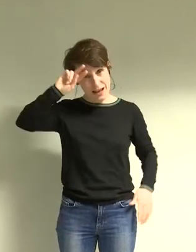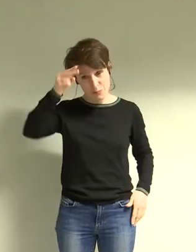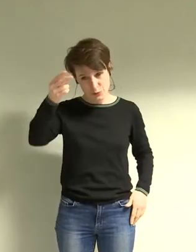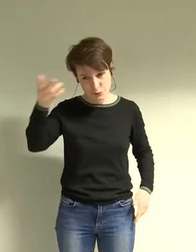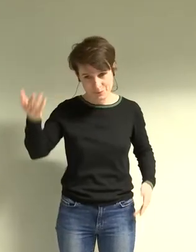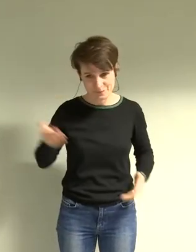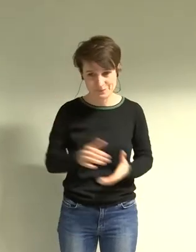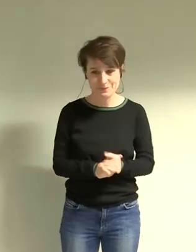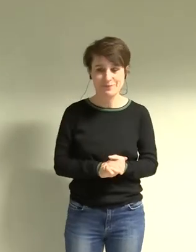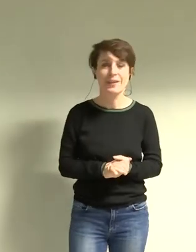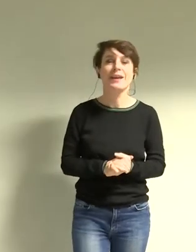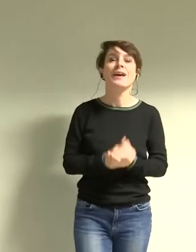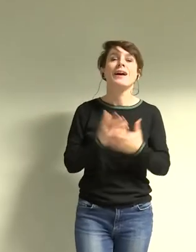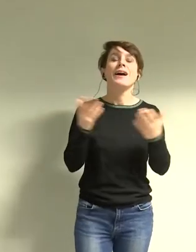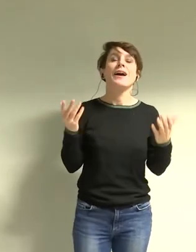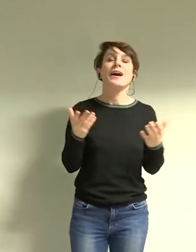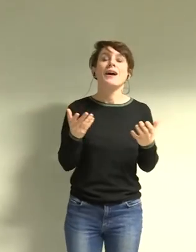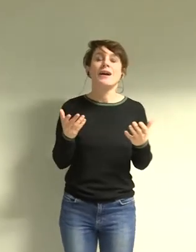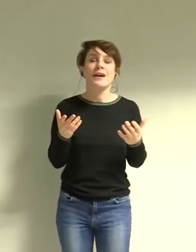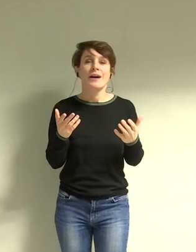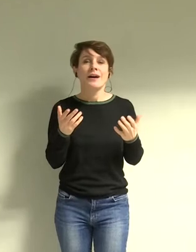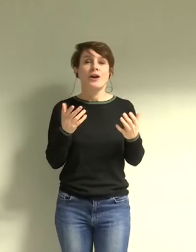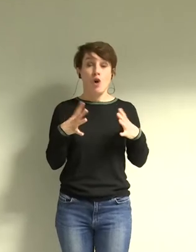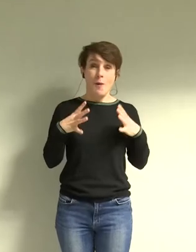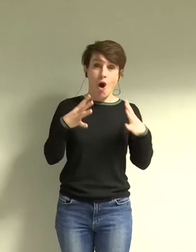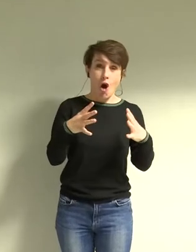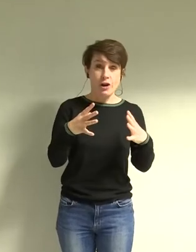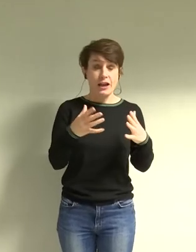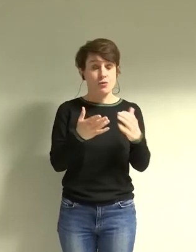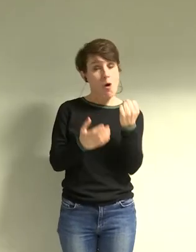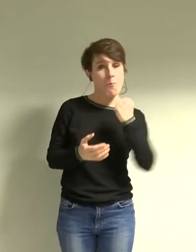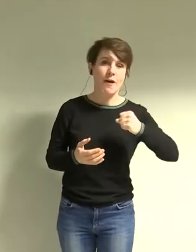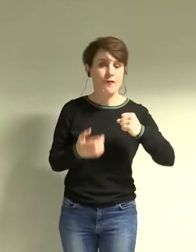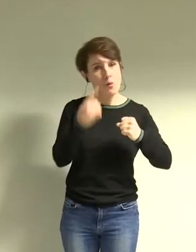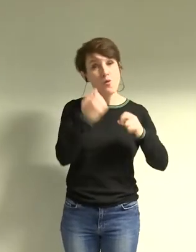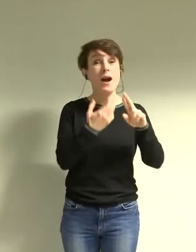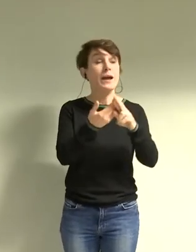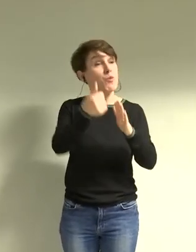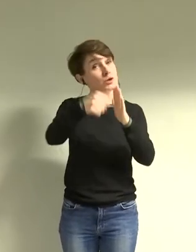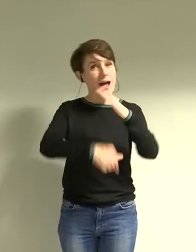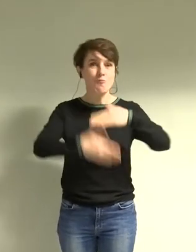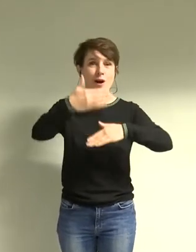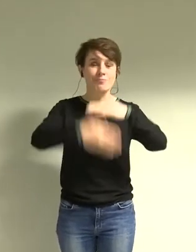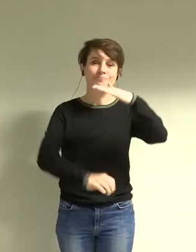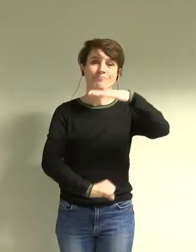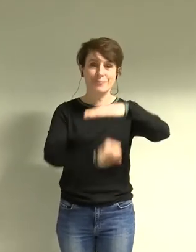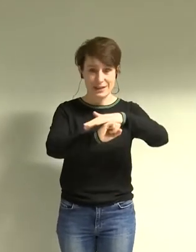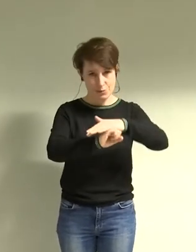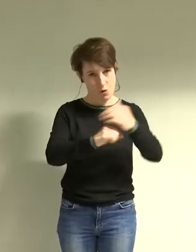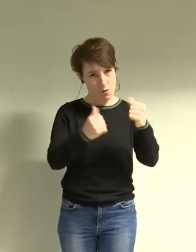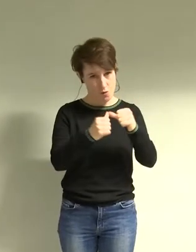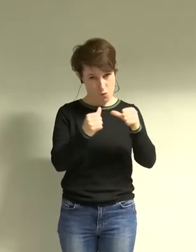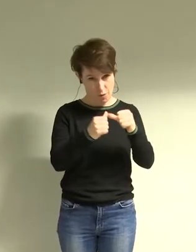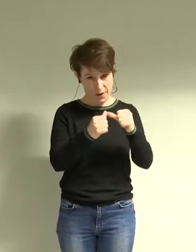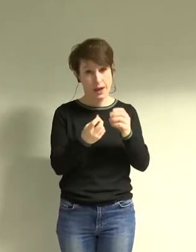suite à l'engagement non tenu de répondre aux demandes des habitants dans le mois le conseil municipal engage les élus